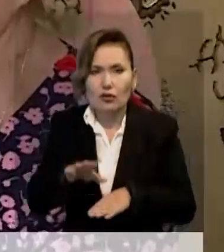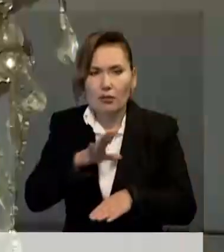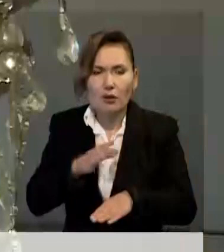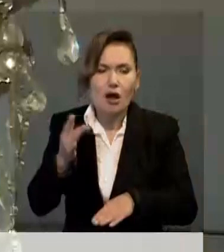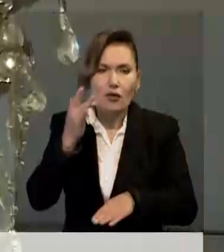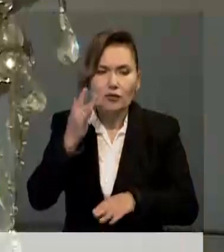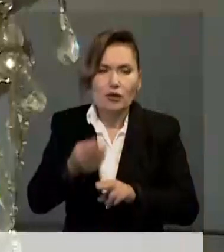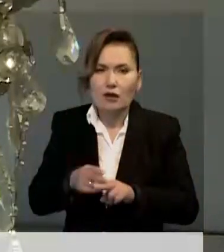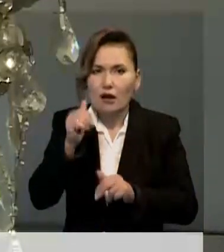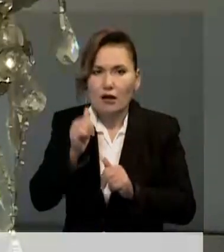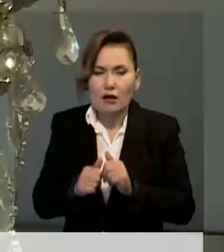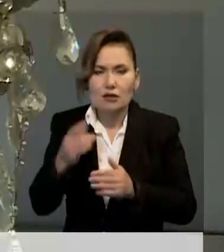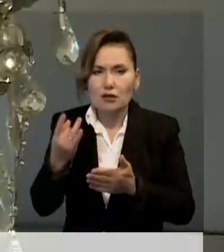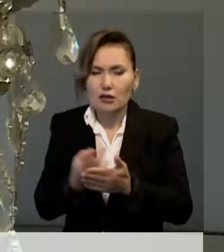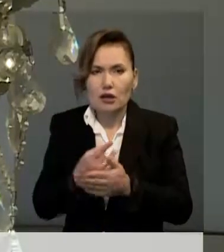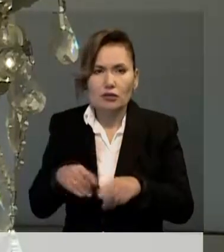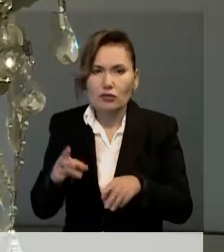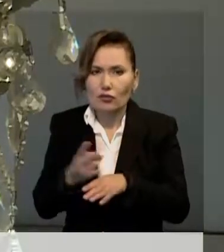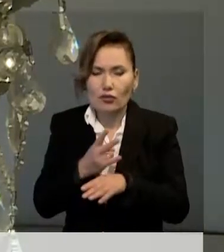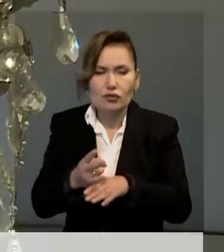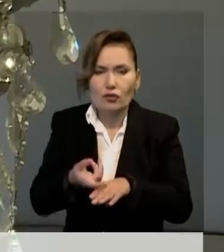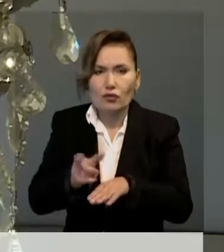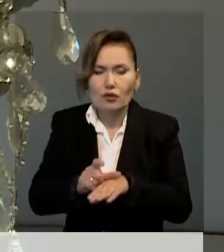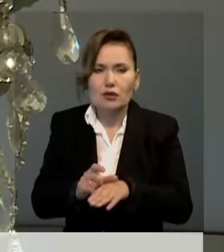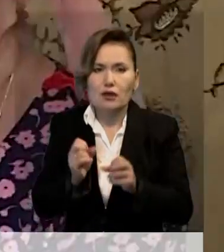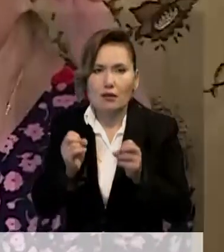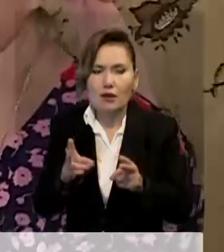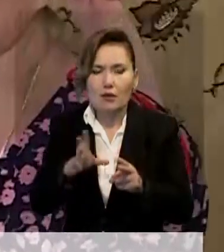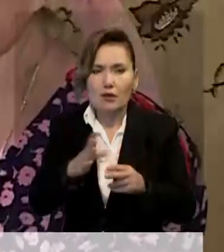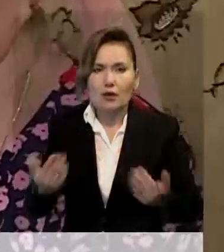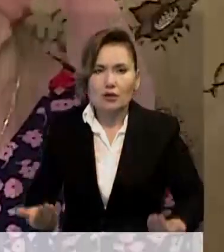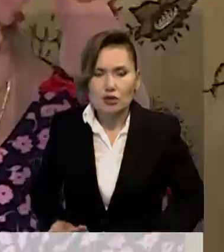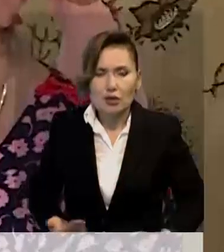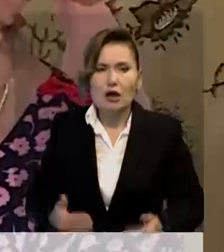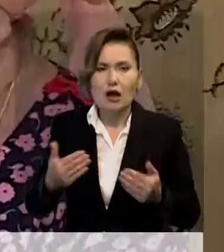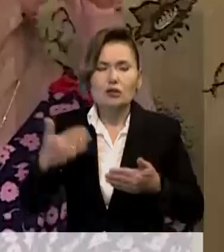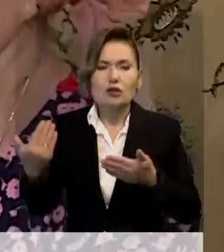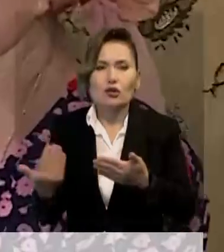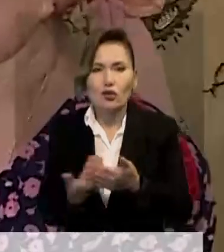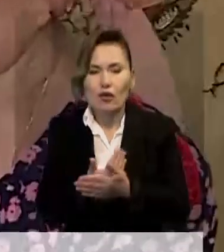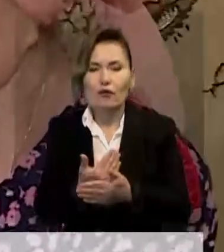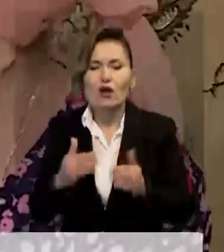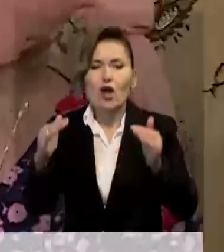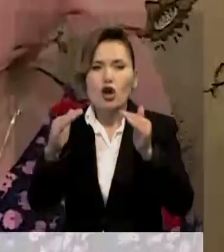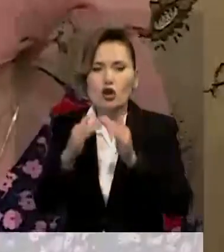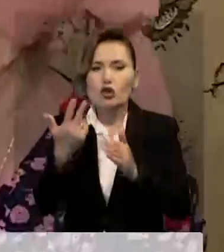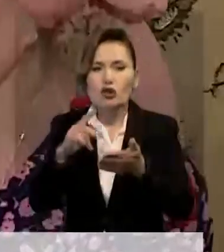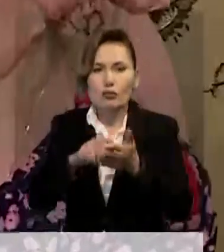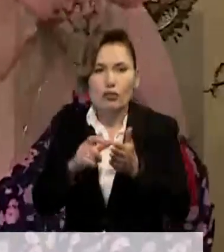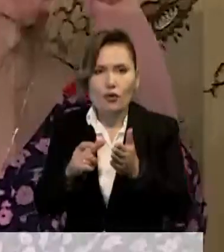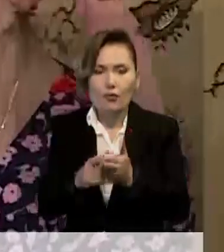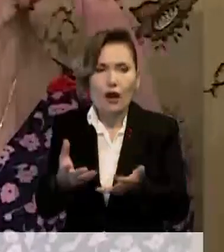жағатын болсақ, әрбір үйдің жаққан отының түтіні шығып тұрады. Сонда қорқынышты болдық. Үшпенмен үй алдық. Қазір үйіміз жарқырап тұр,